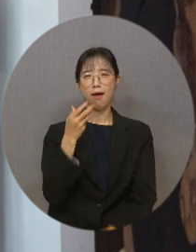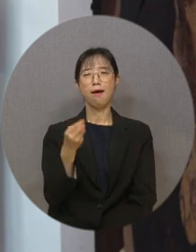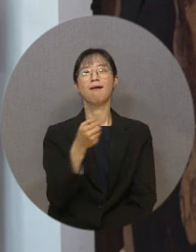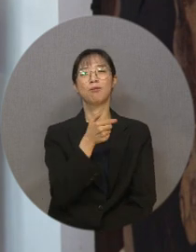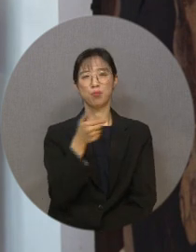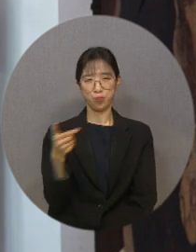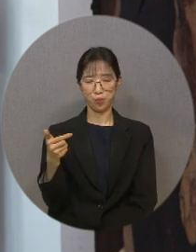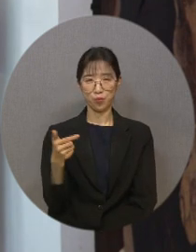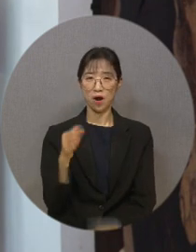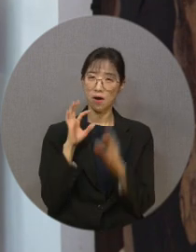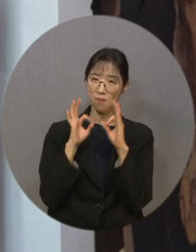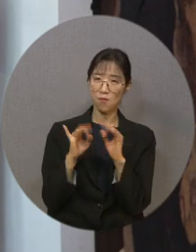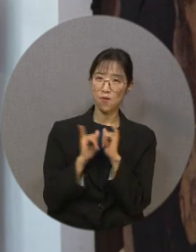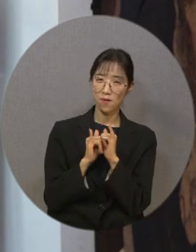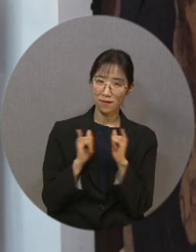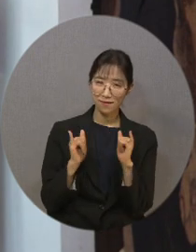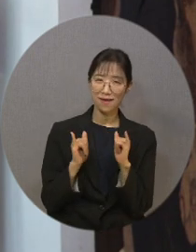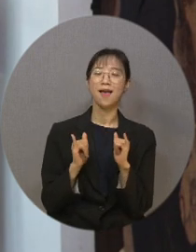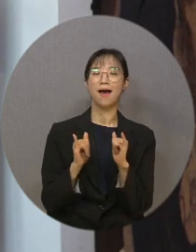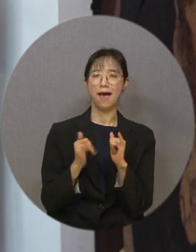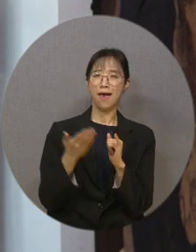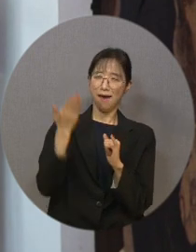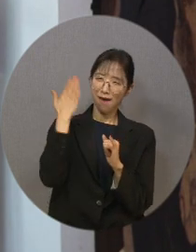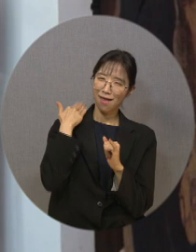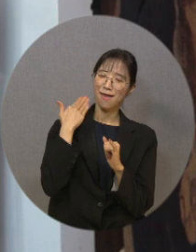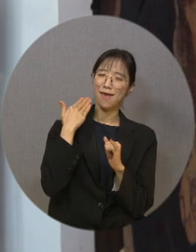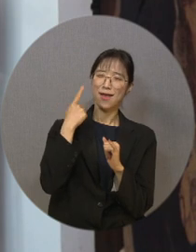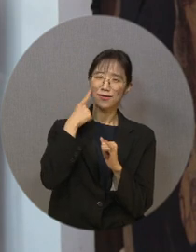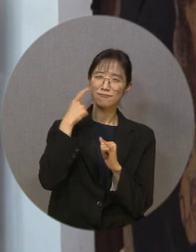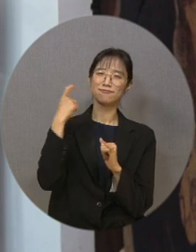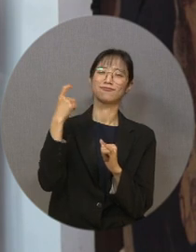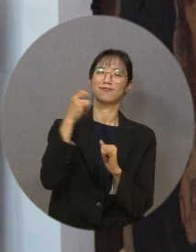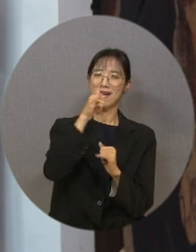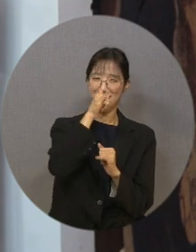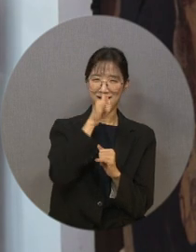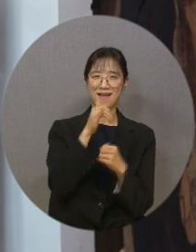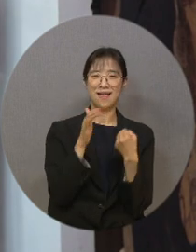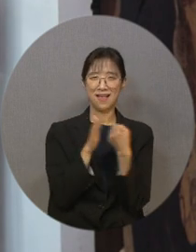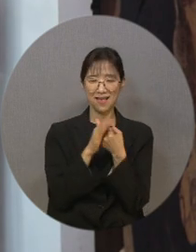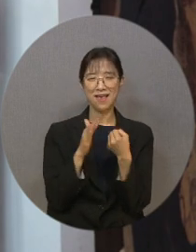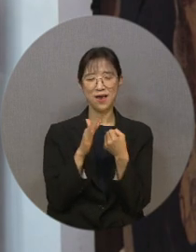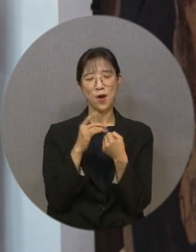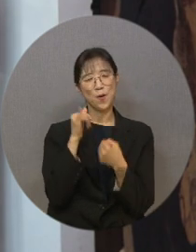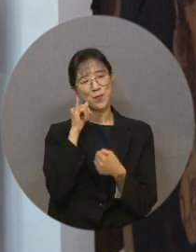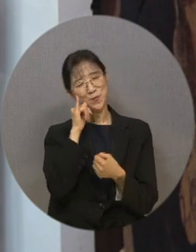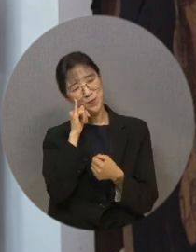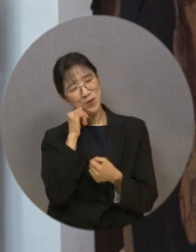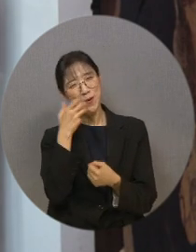발산시키며 보는 이로 하여금 어릴 적 향수로 다가와 잠시나마